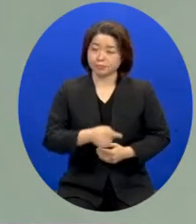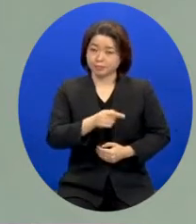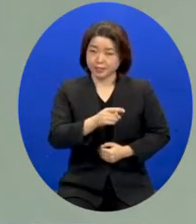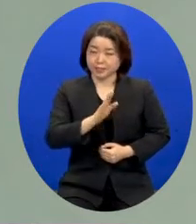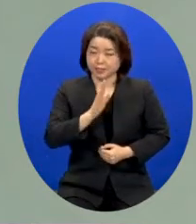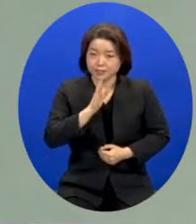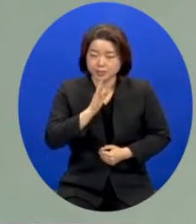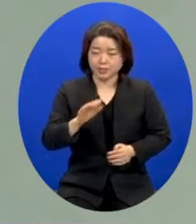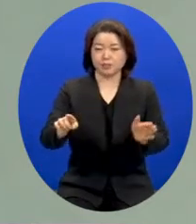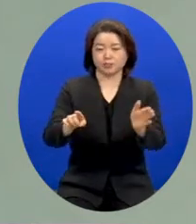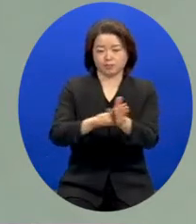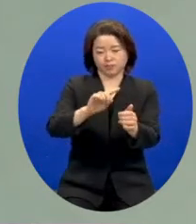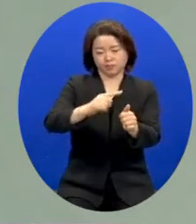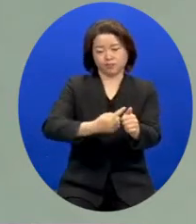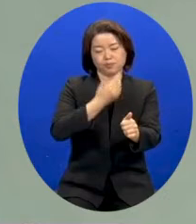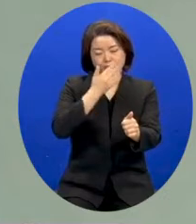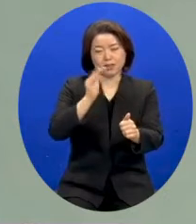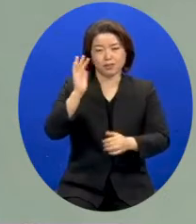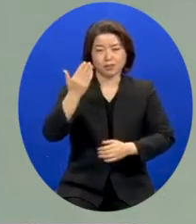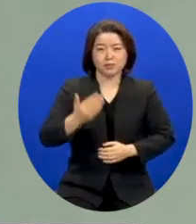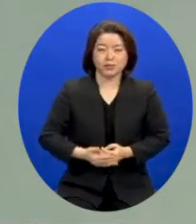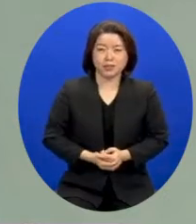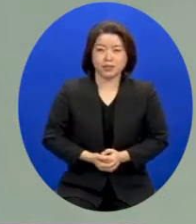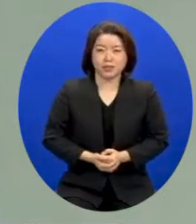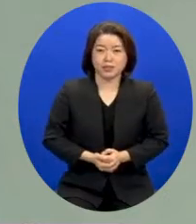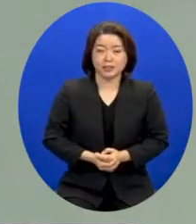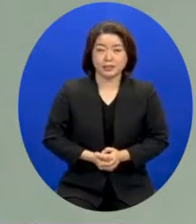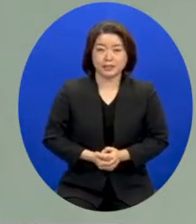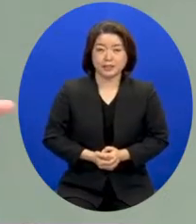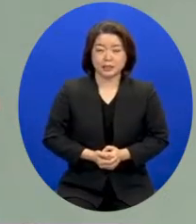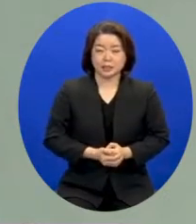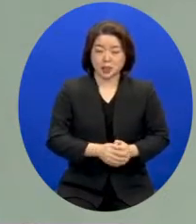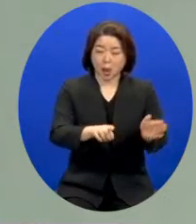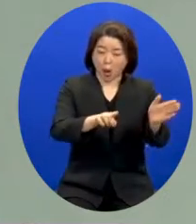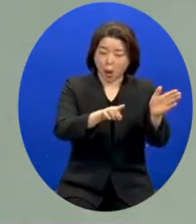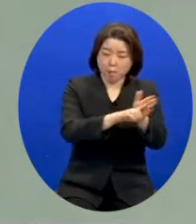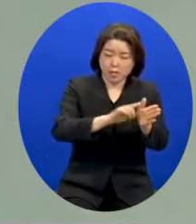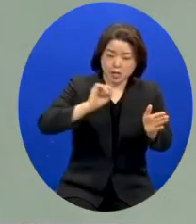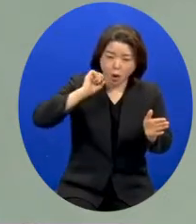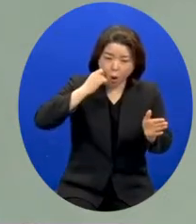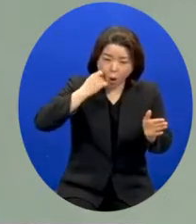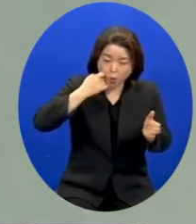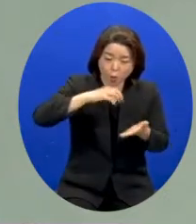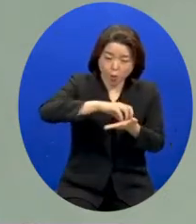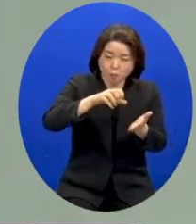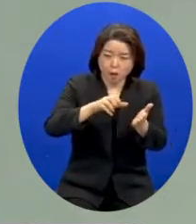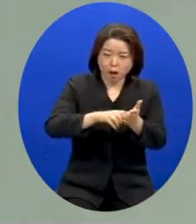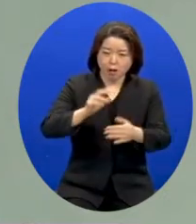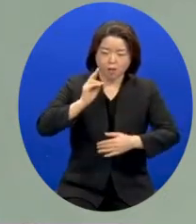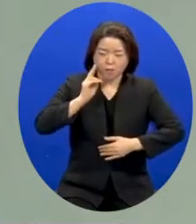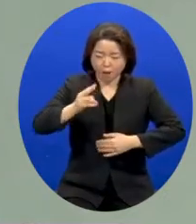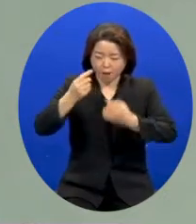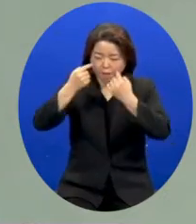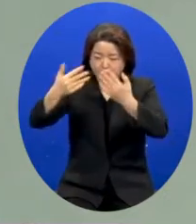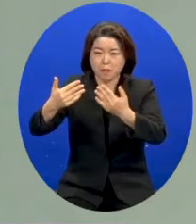이것이 진짜 믿어져야 하는 것입니다. 사실 안 믿을 수도 없을 만큼 너무나 분명한데도